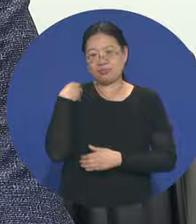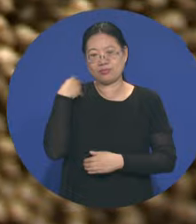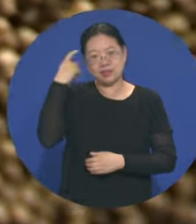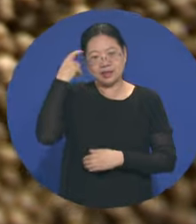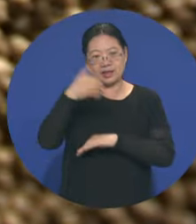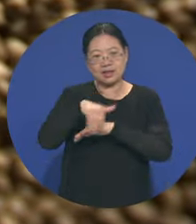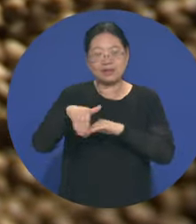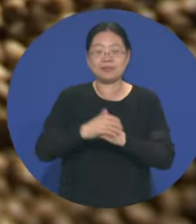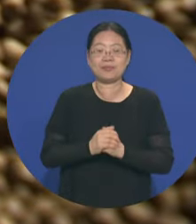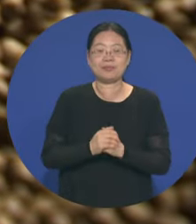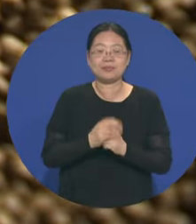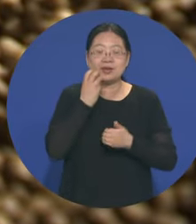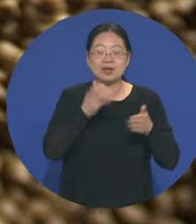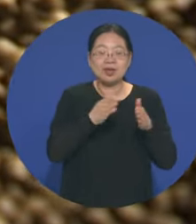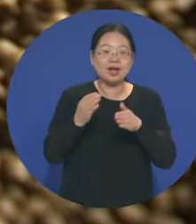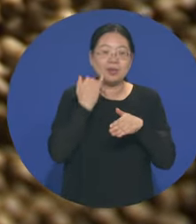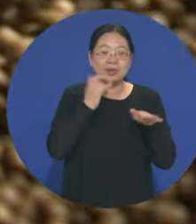계획입니다.